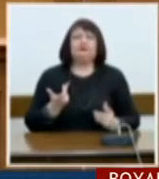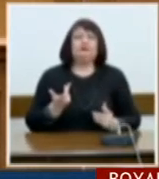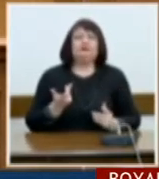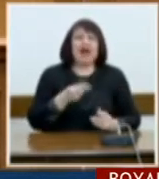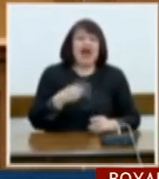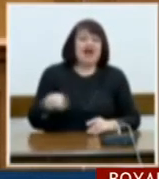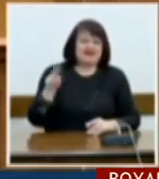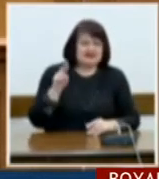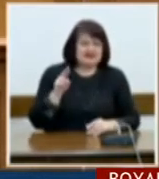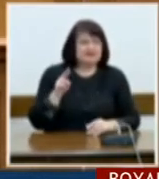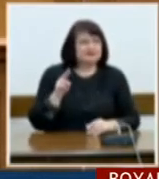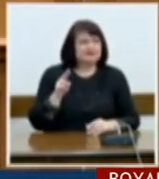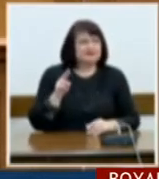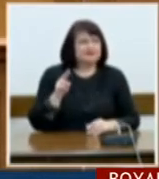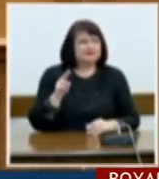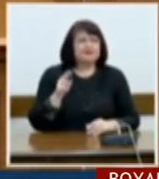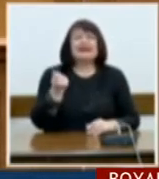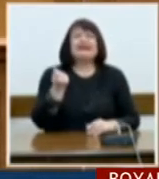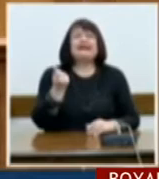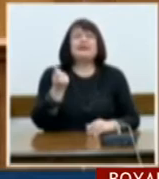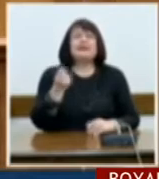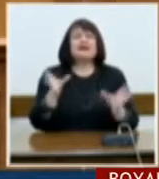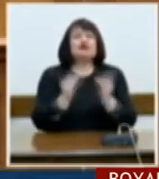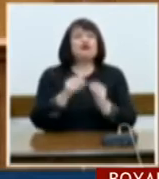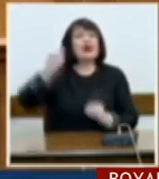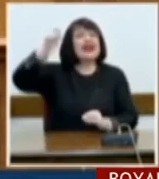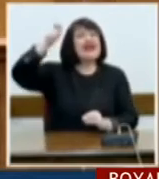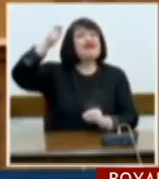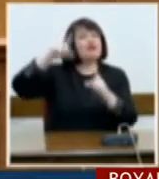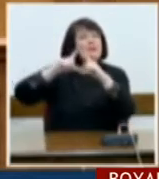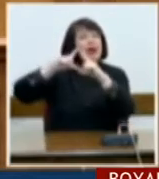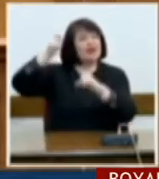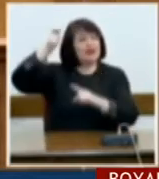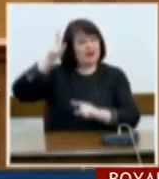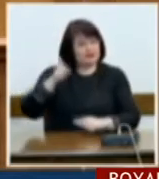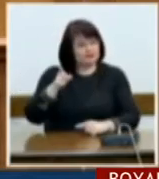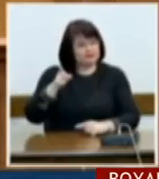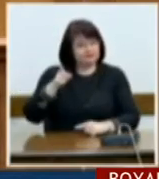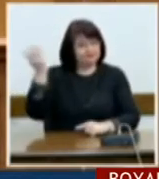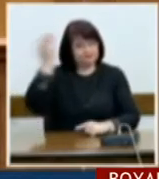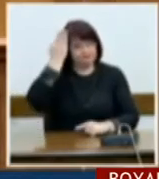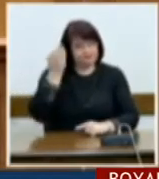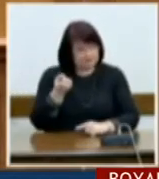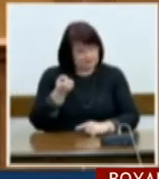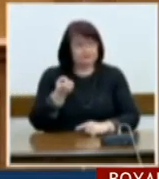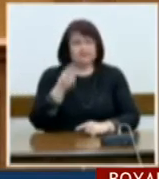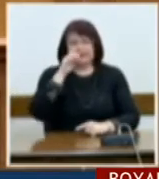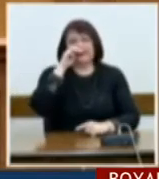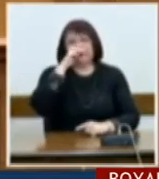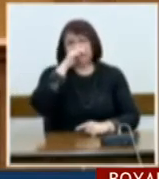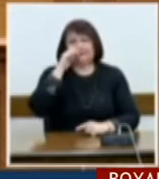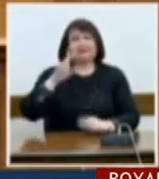αυξήσεις στις τιμές του ρεύματος. Οι αυξήσεις στις τιμές του ρεύματος, της